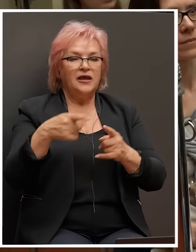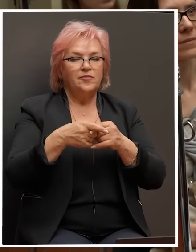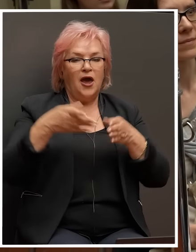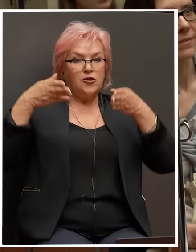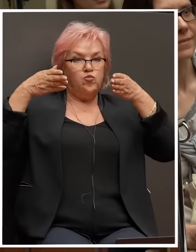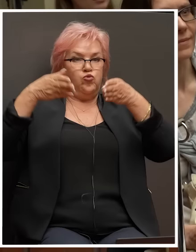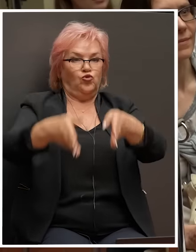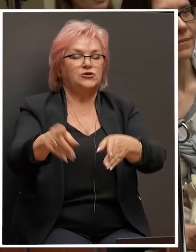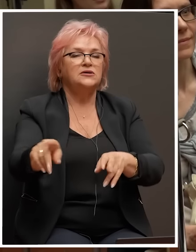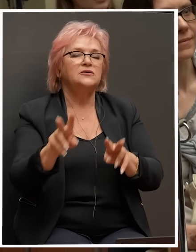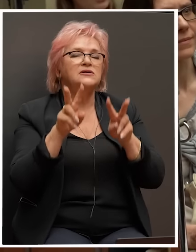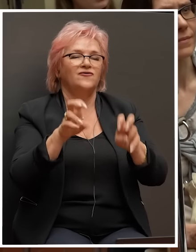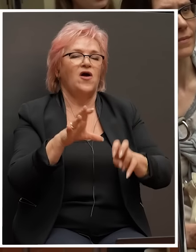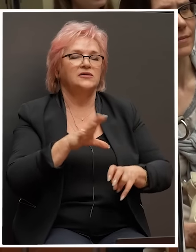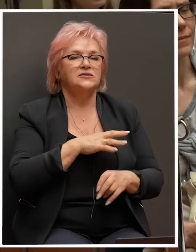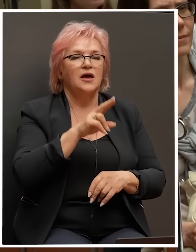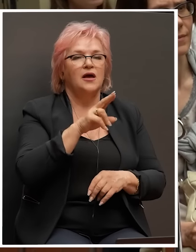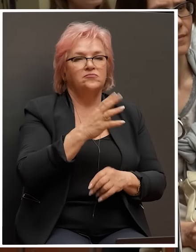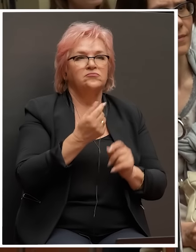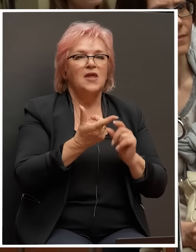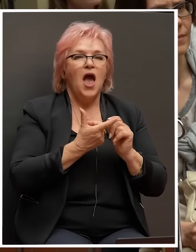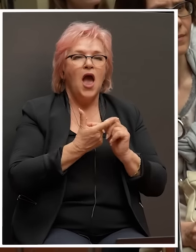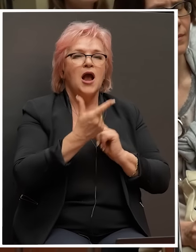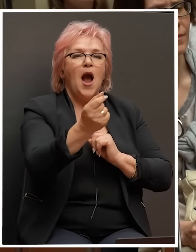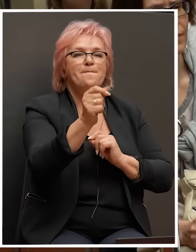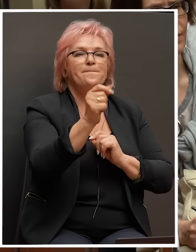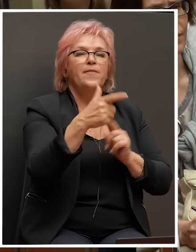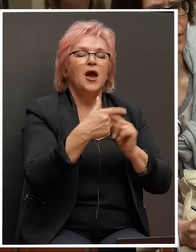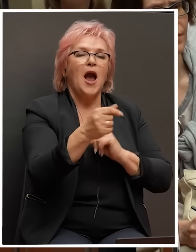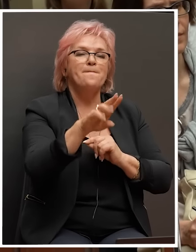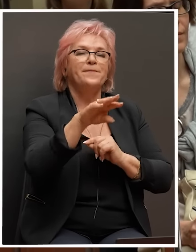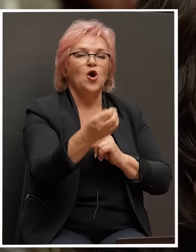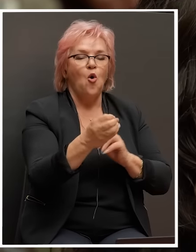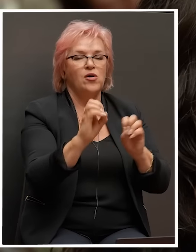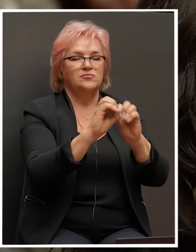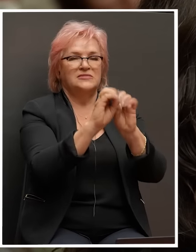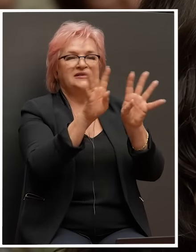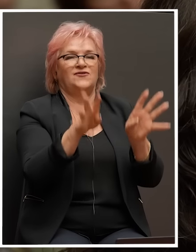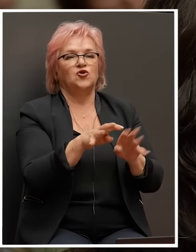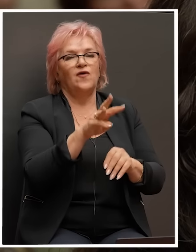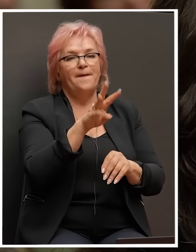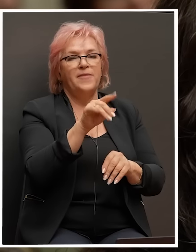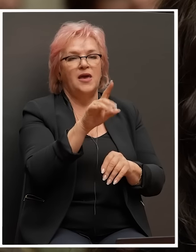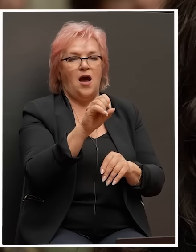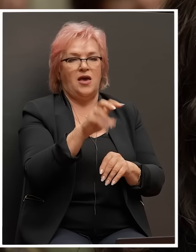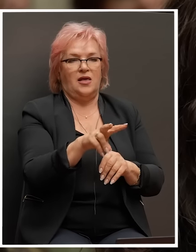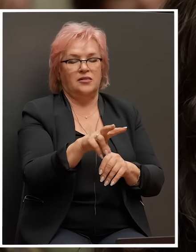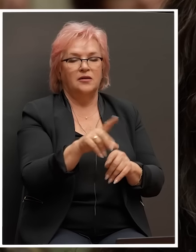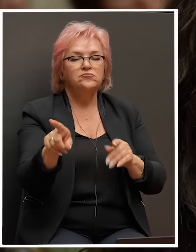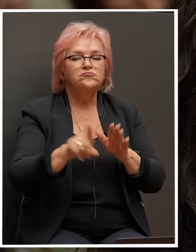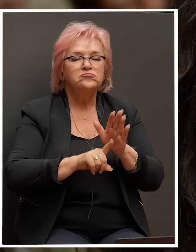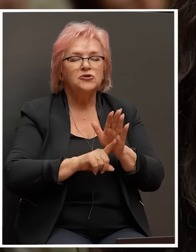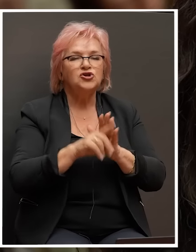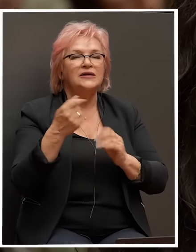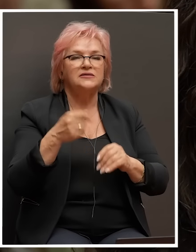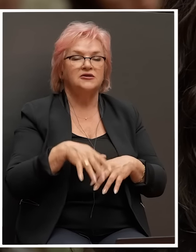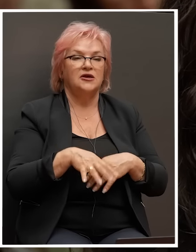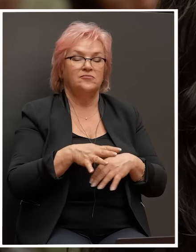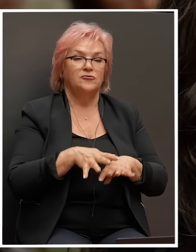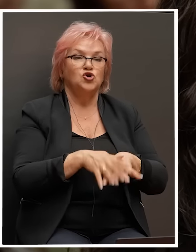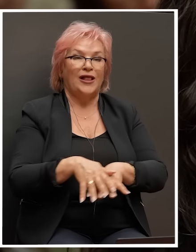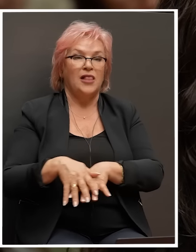в город Рим назывался копьем святого архангела Михаила, или святого Михаила, как вам больше нравится. Начинался он в Шотландии, и,